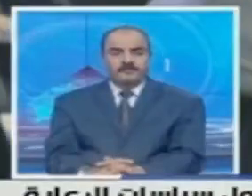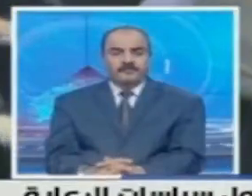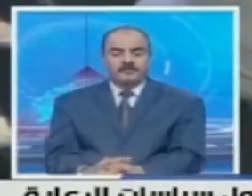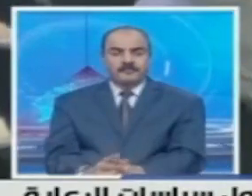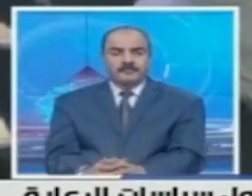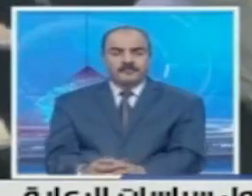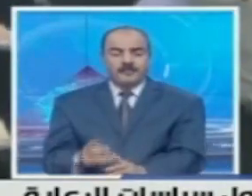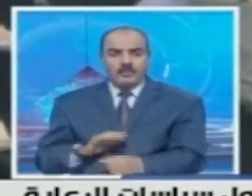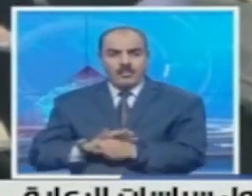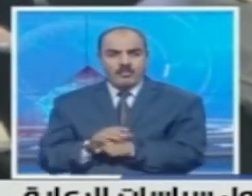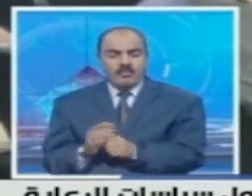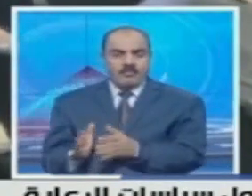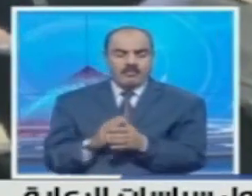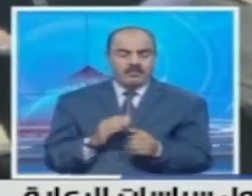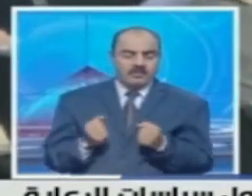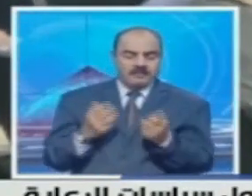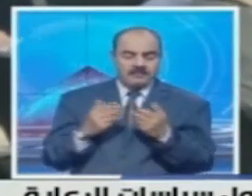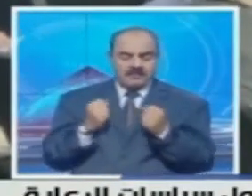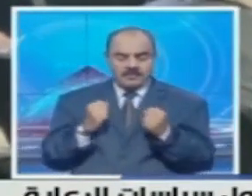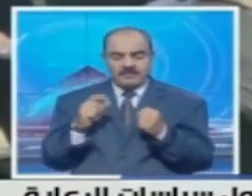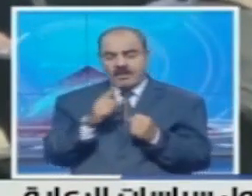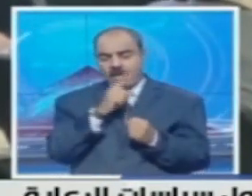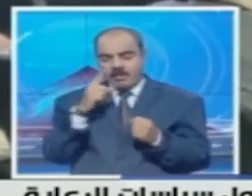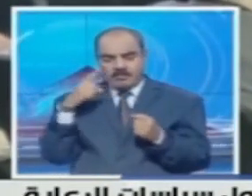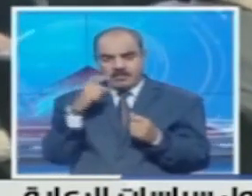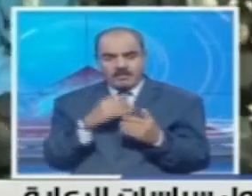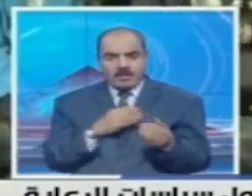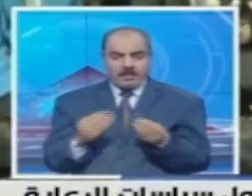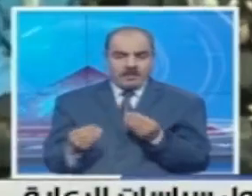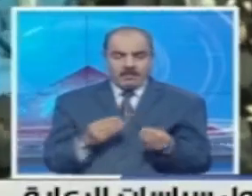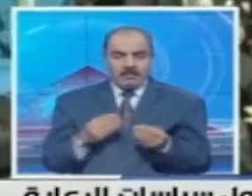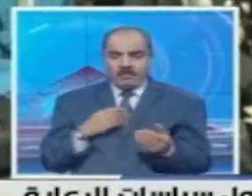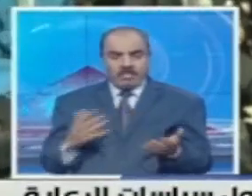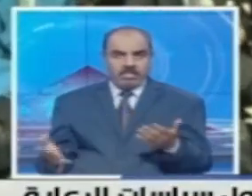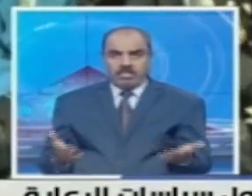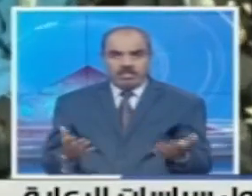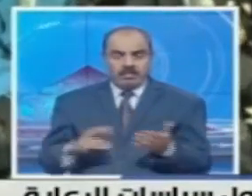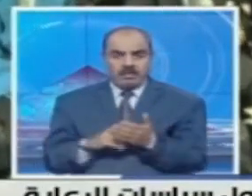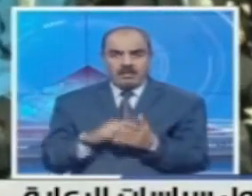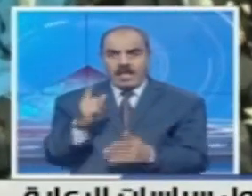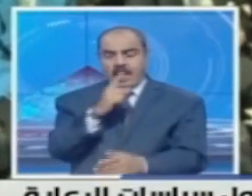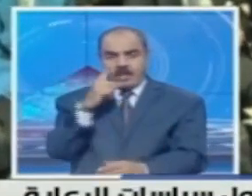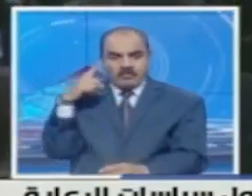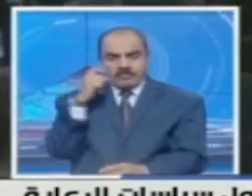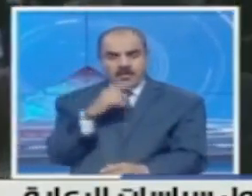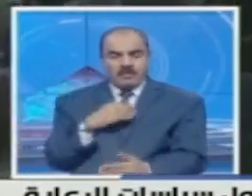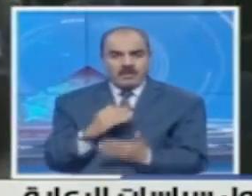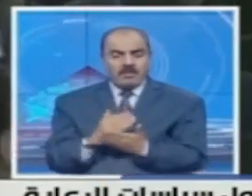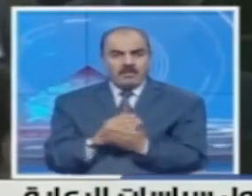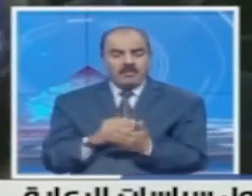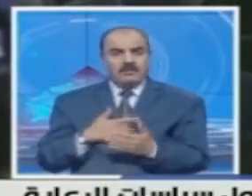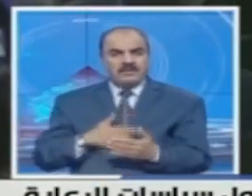من جائحة كورونا إلى أزمة اقتصادية عالمية، تتلاطم أمواج التأثيرات التي يشهدها العالم بأثارها